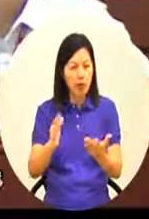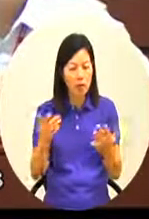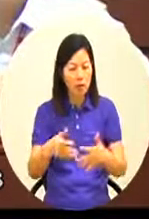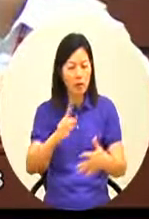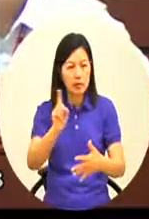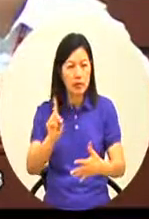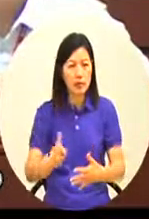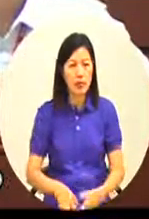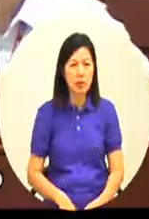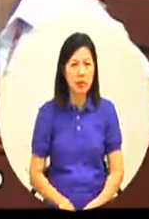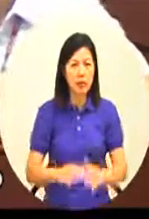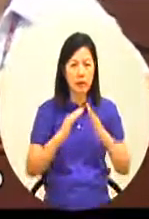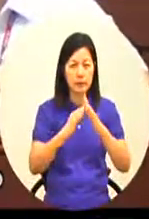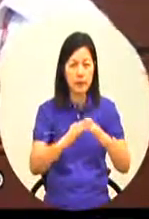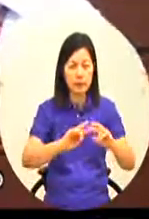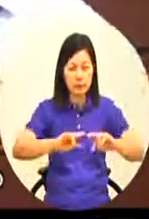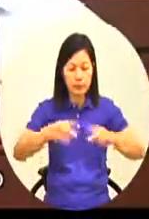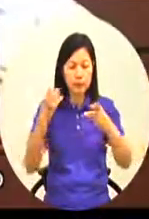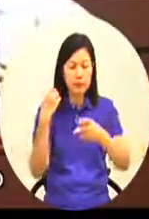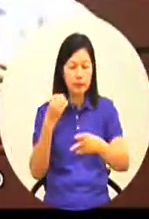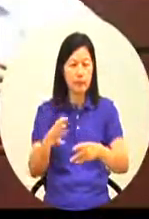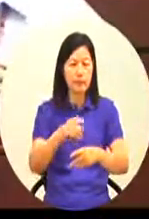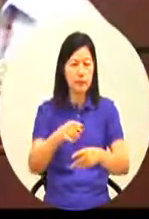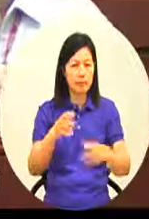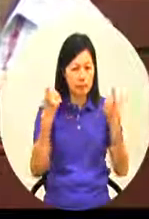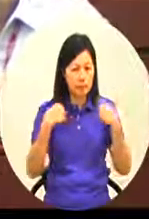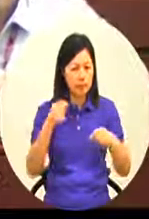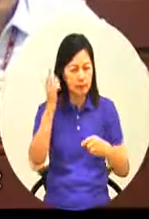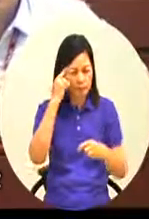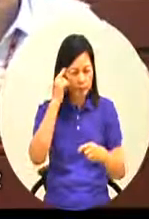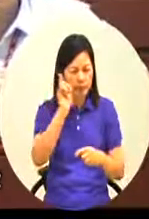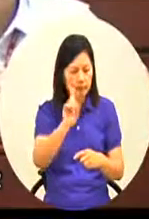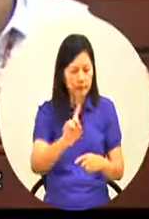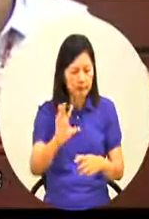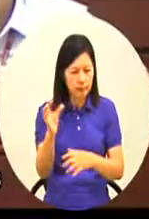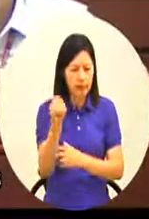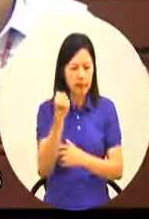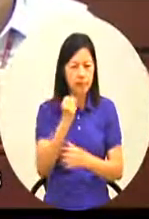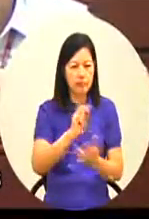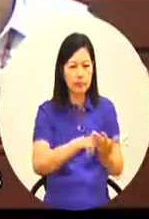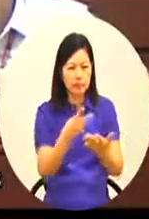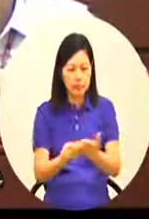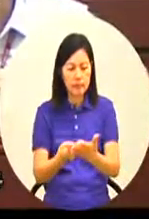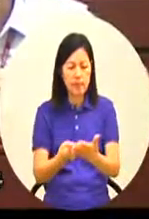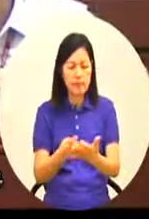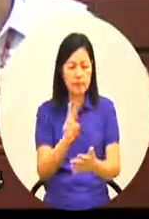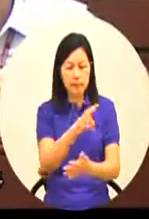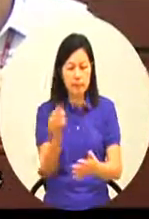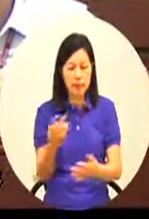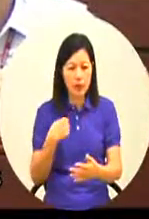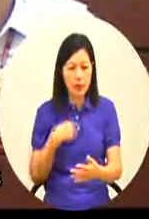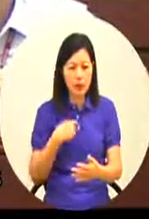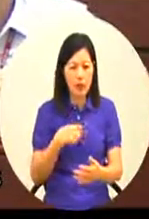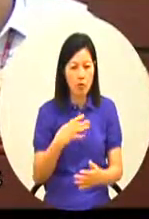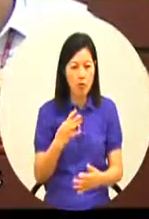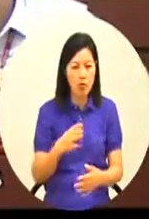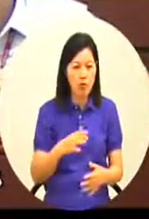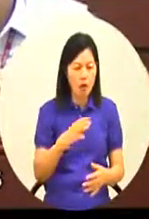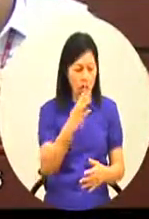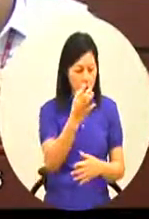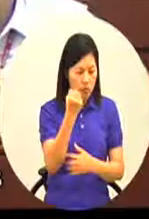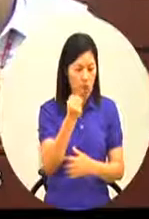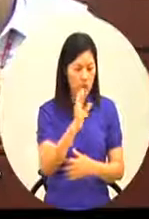市更新它的本质上就是它的概念，它就是一个权力变换，等于说我有所有权，那我才有办法去